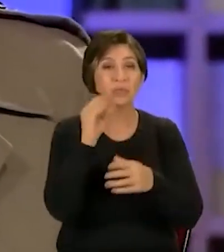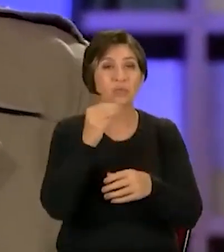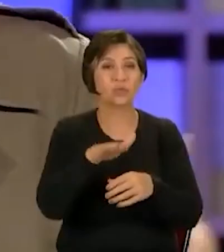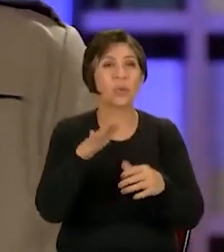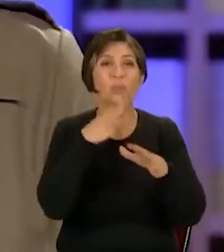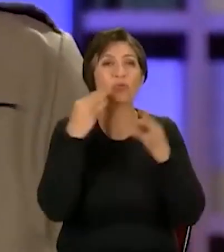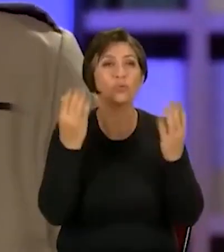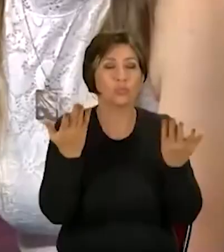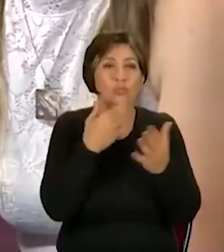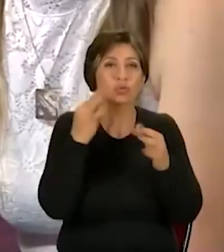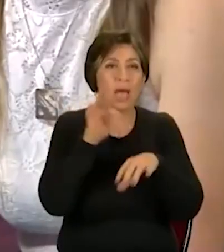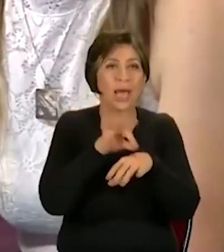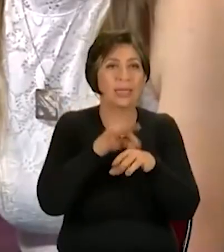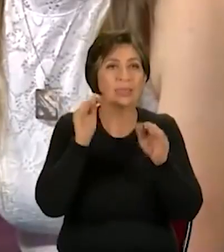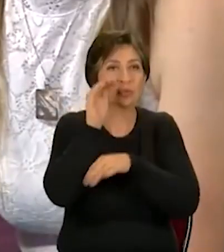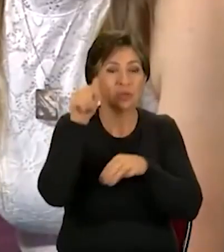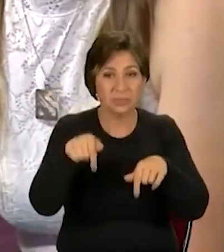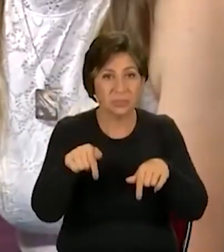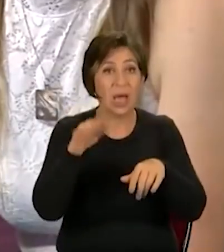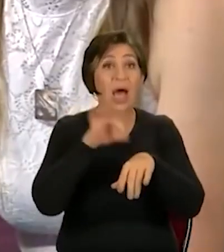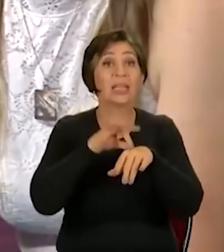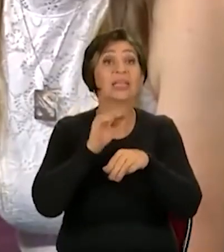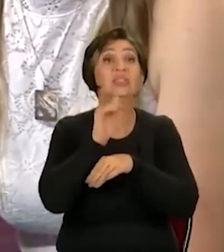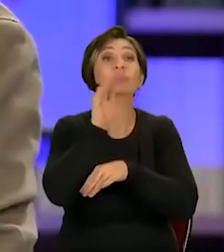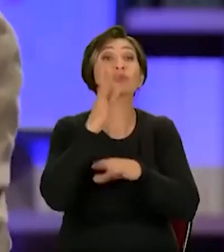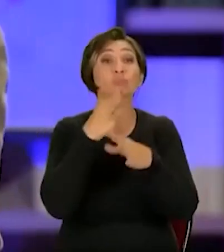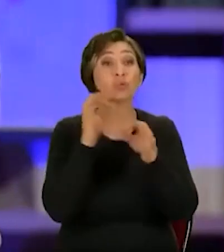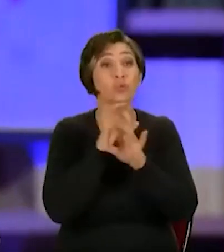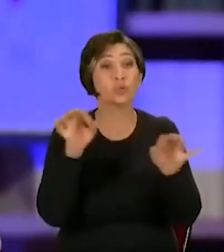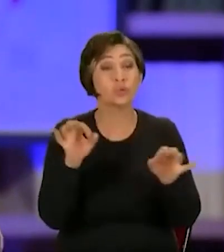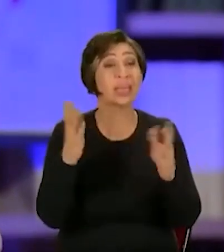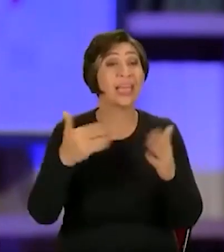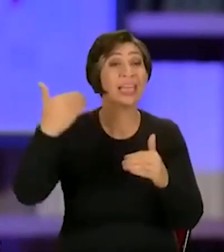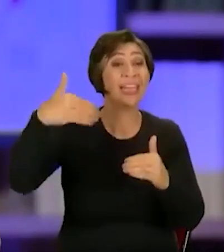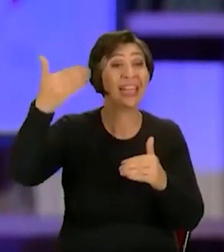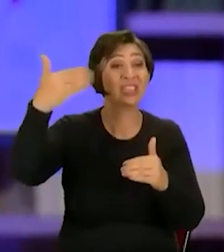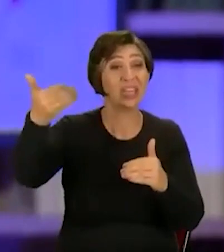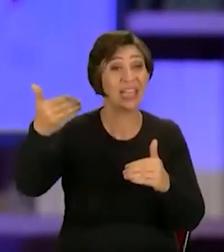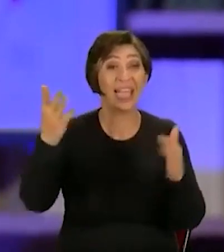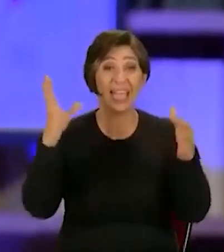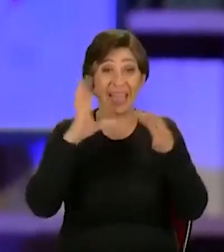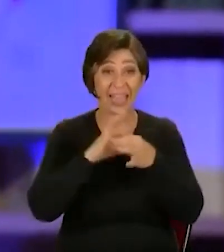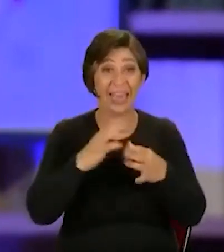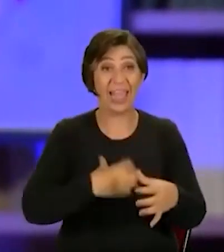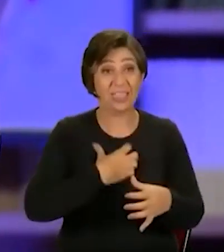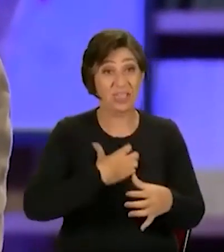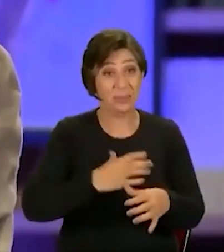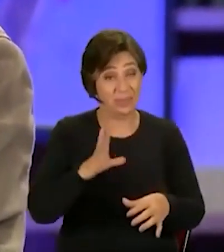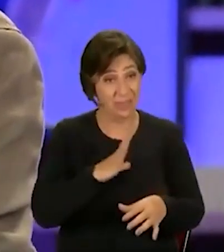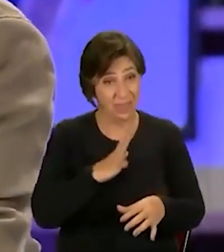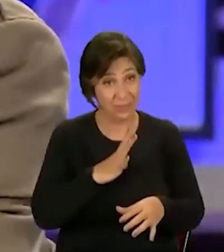çocukken mutluyduk? Mutluyduk, anı yaşıyorduk. Şimdi artık anı yaşamıyoruz, mutsuzuz. Ya gelecekle ilgili endişelerimiz